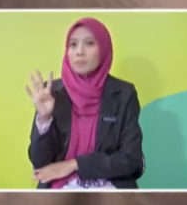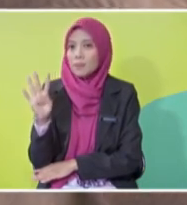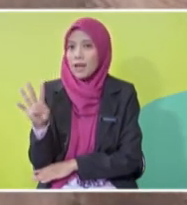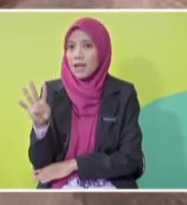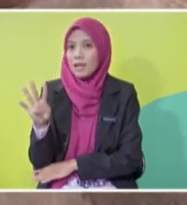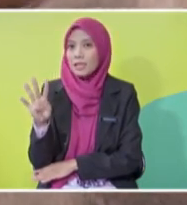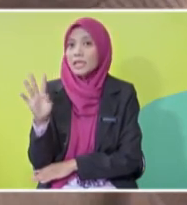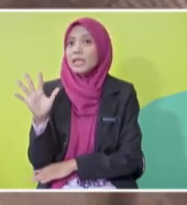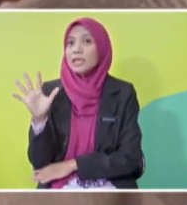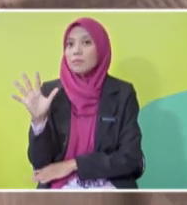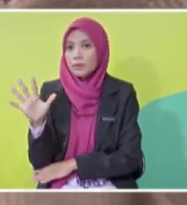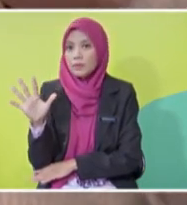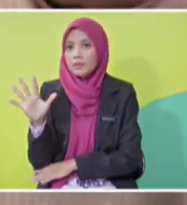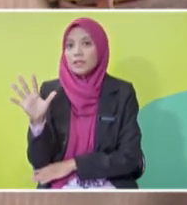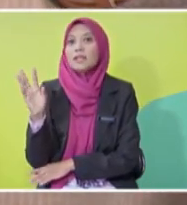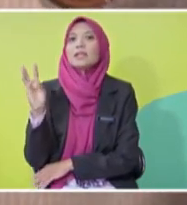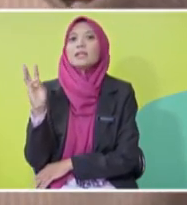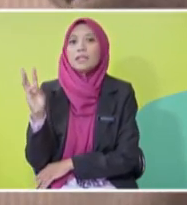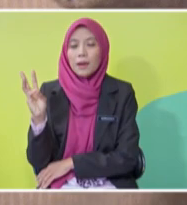lima enam